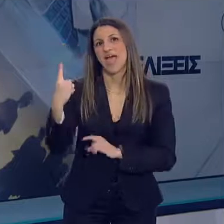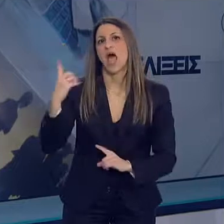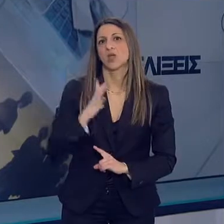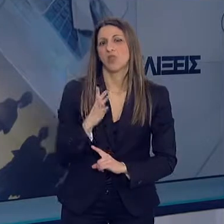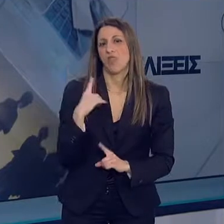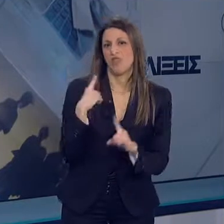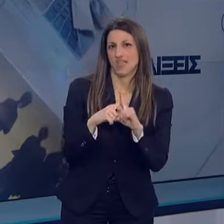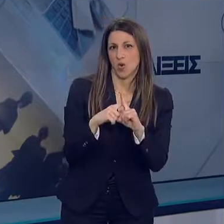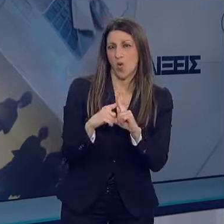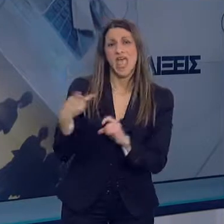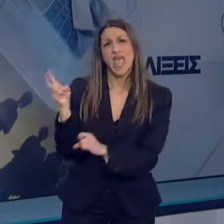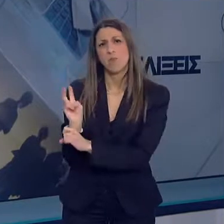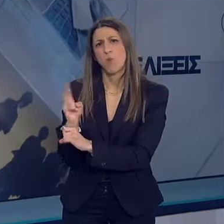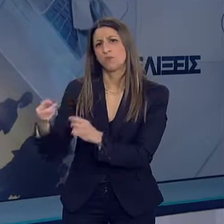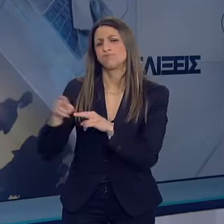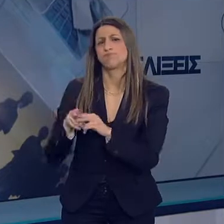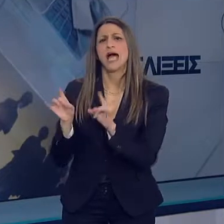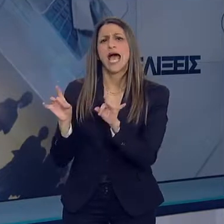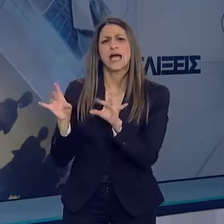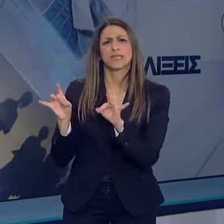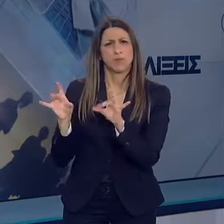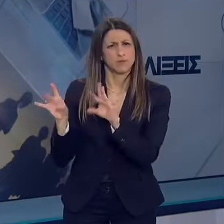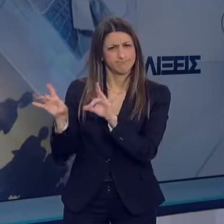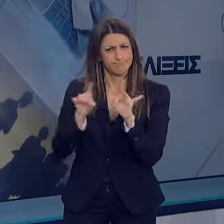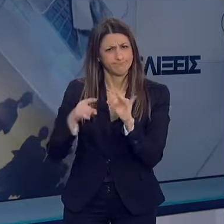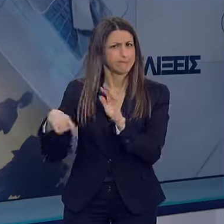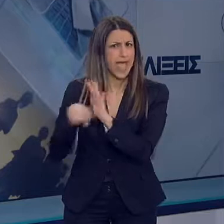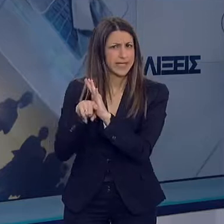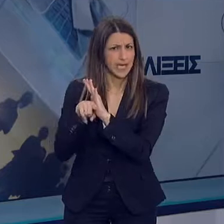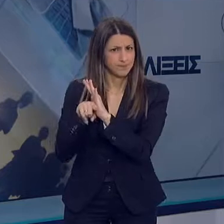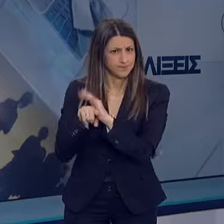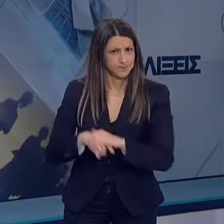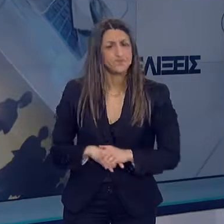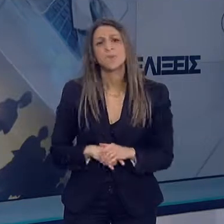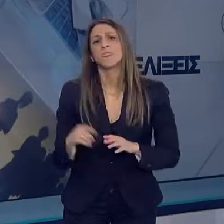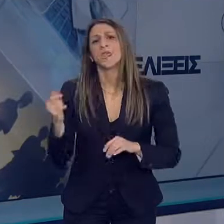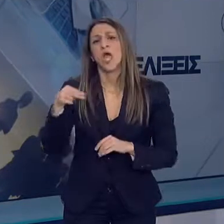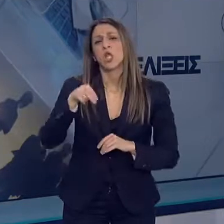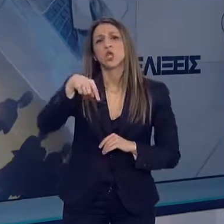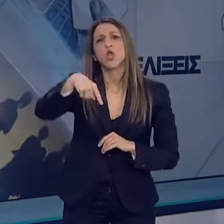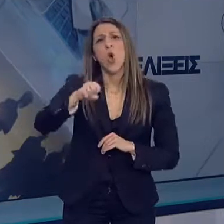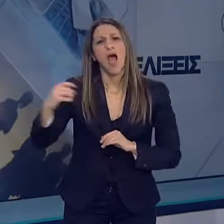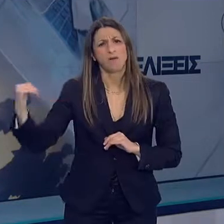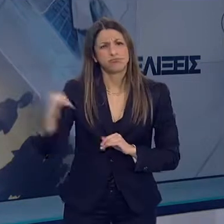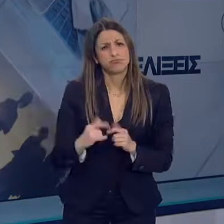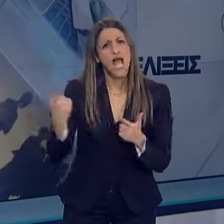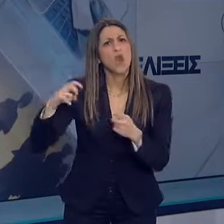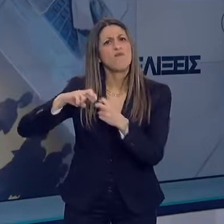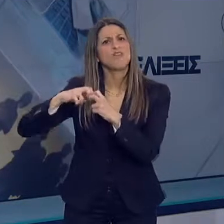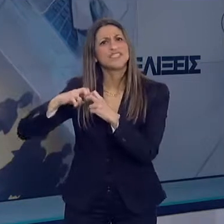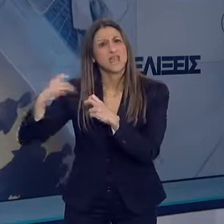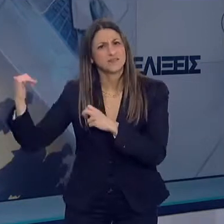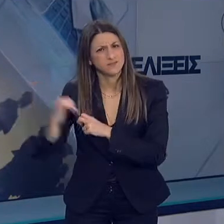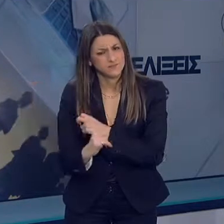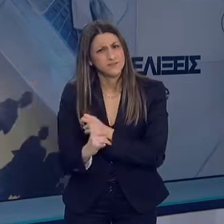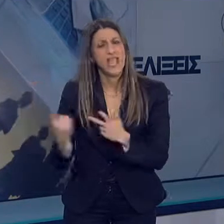αρνητικά. Υπενθυμίζω ότι πρόκειται για τους επιβάτες των δύο τακτικών πτήσεων που έφτασαν στην Αθήνα από Ντόχα και Βρυξέλλες, επίσης άλλη μία, η οποία